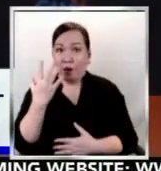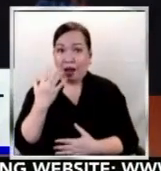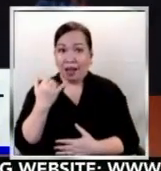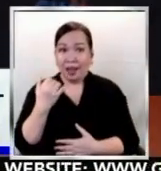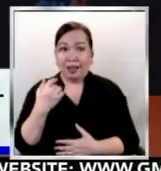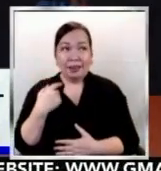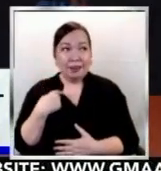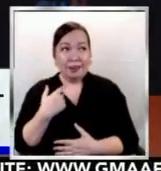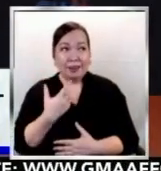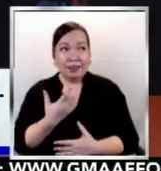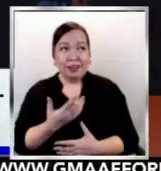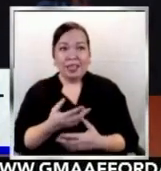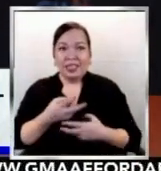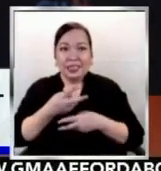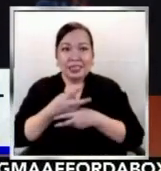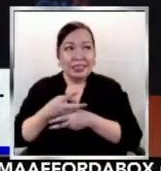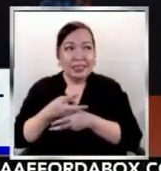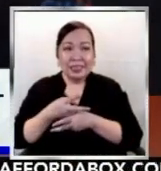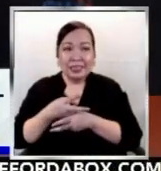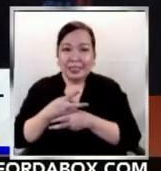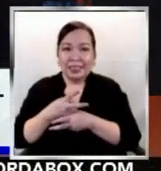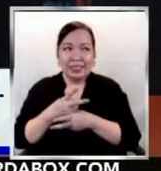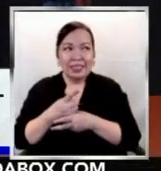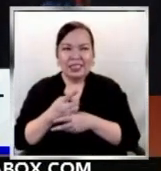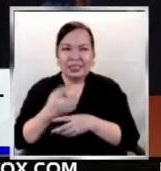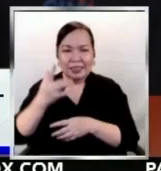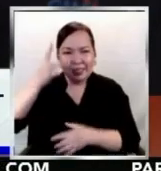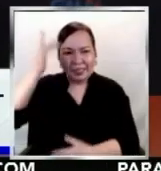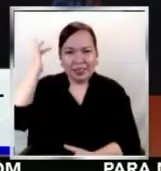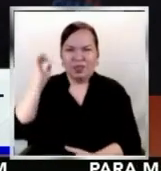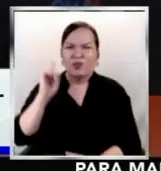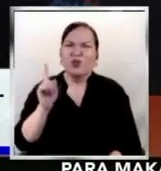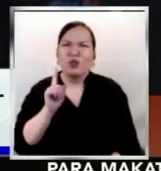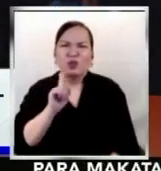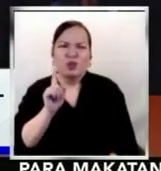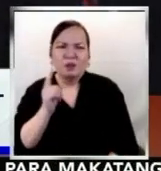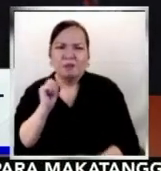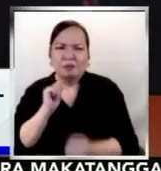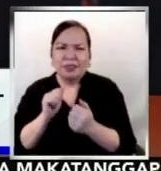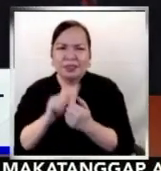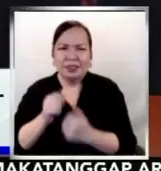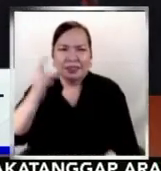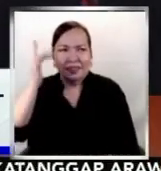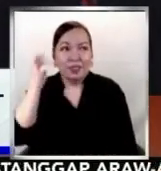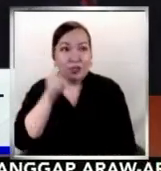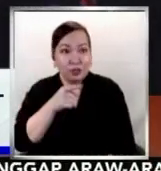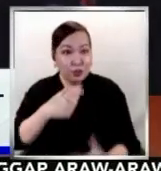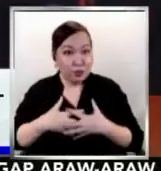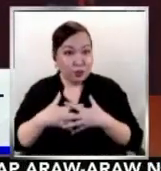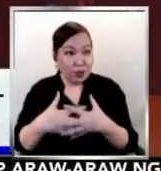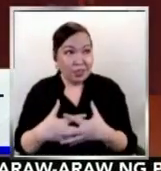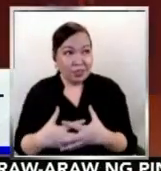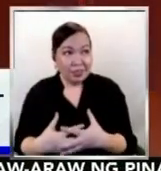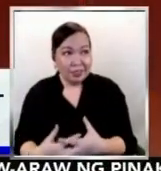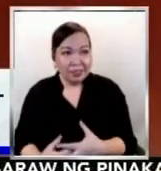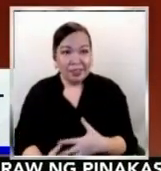medyo pinagdadaan ngayon, medyo maselan din. Teka muna, maselan. Wait, Jen, are you pregnant? Positive